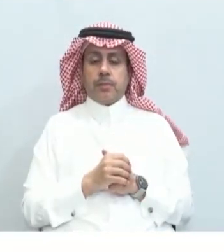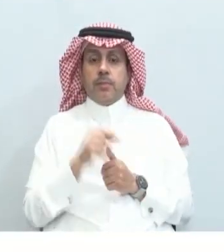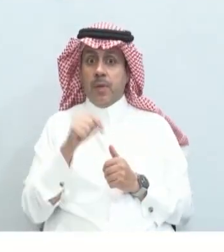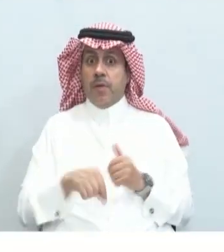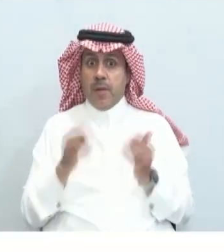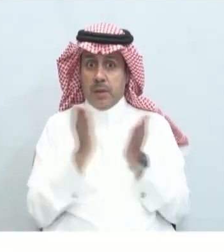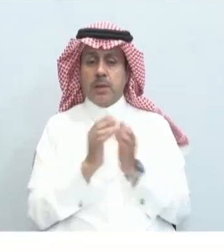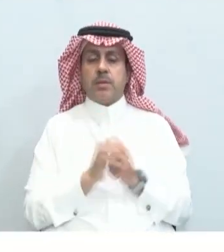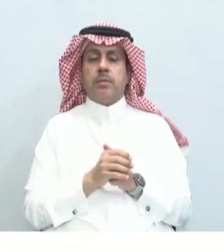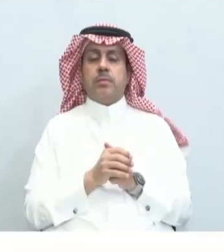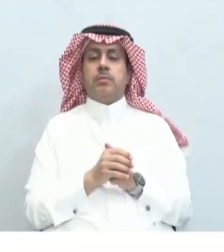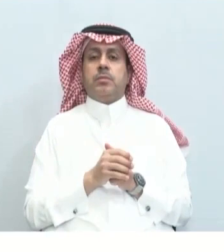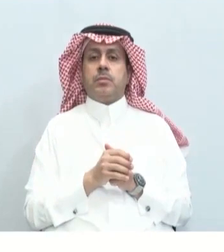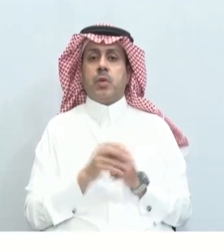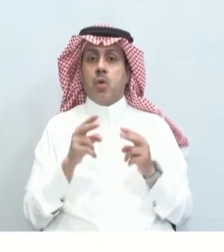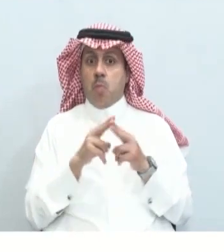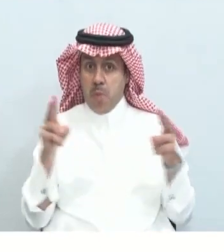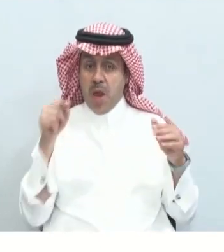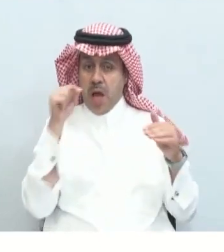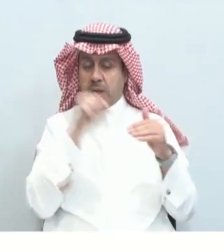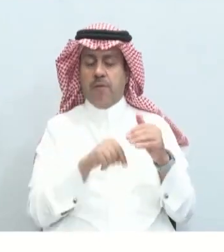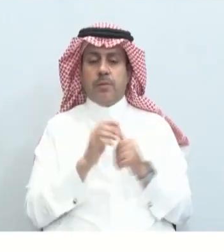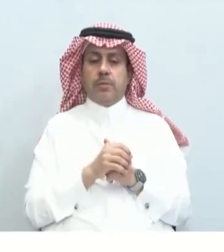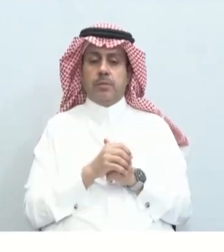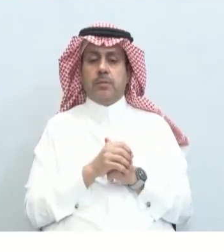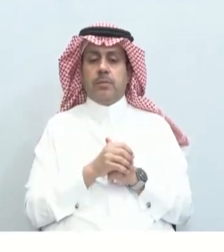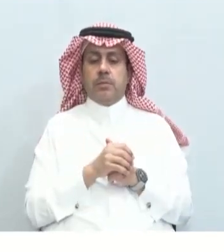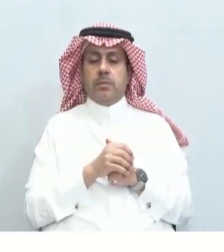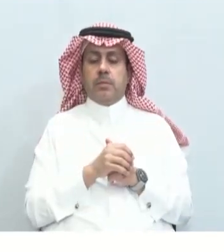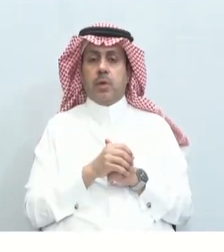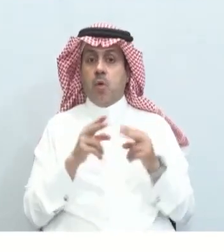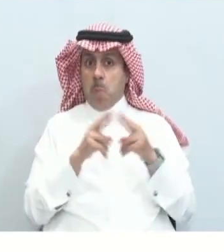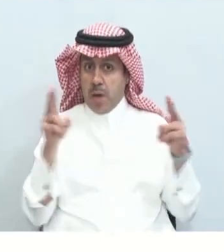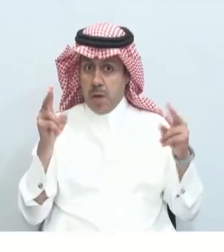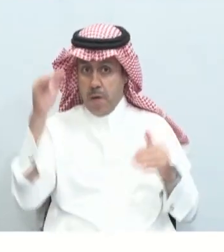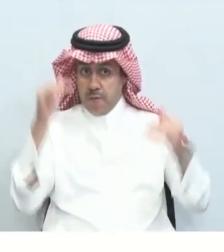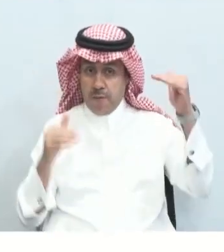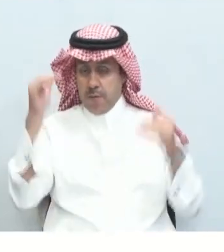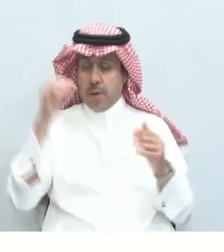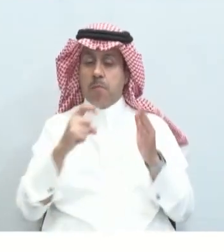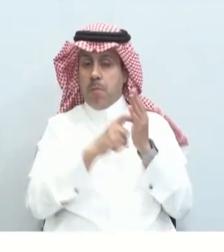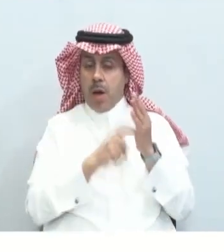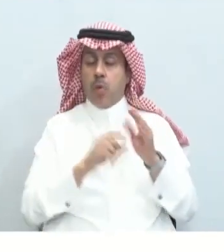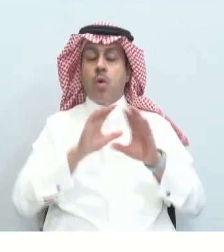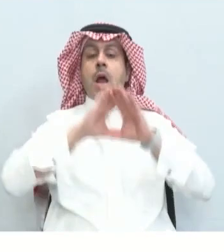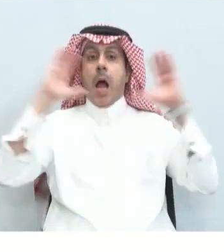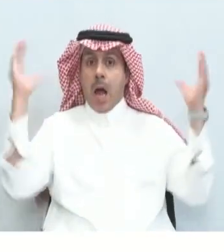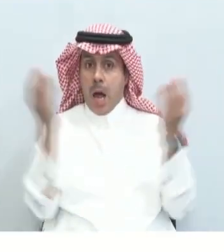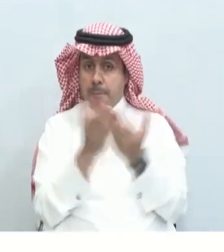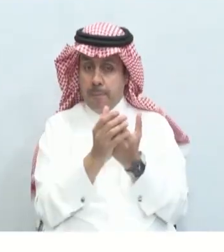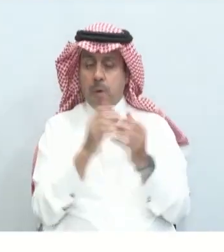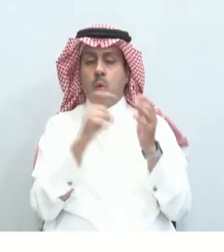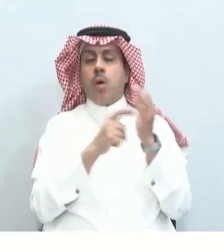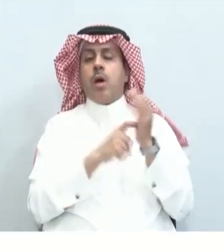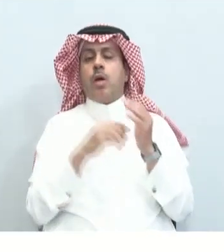في هذا الدرس سنبين الفرق بين القانون العام والقانون الخاص القانون العام